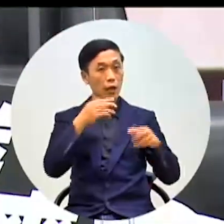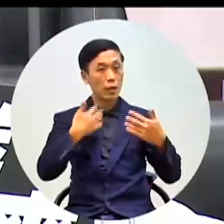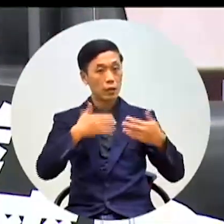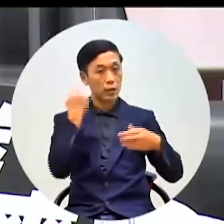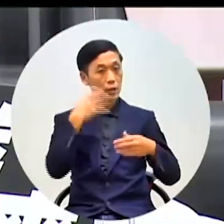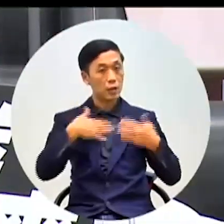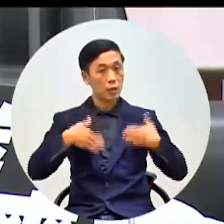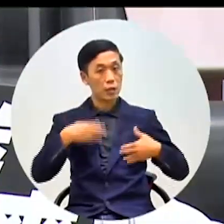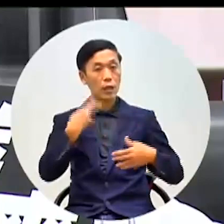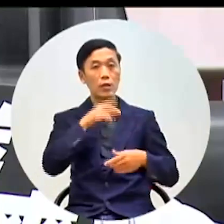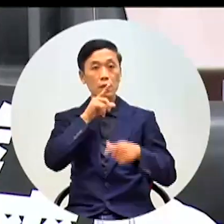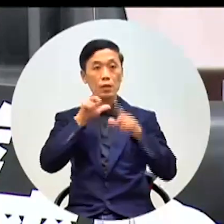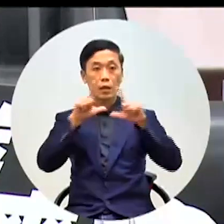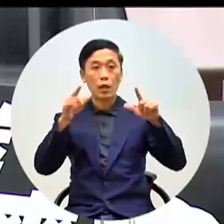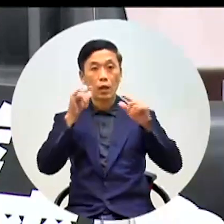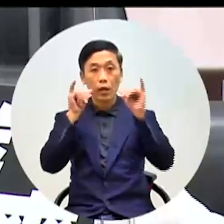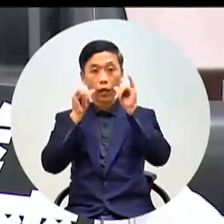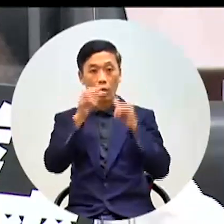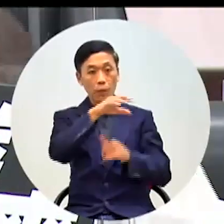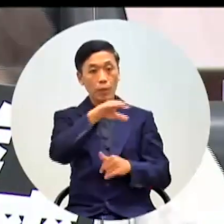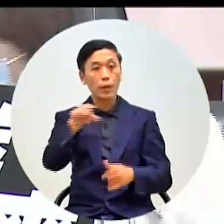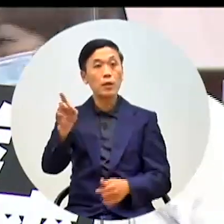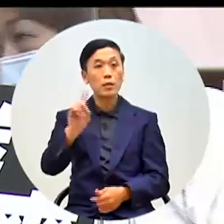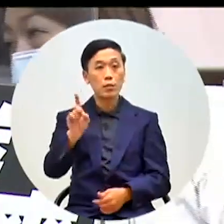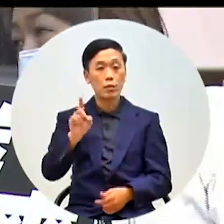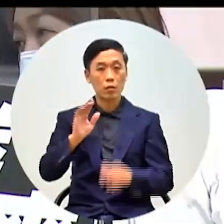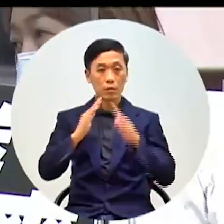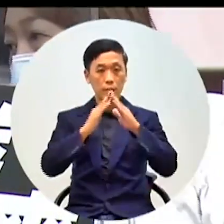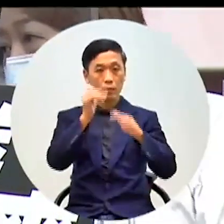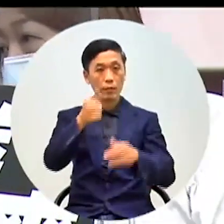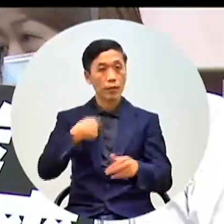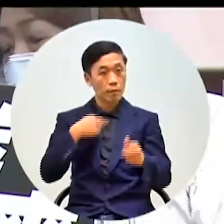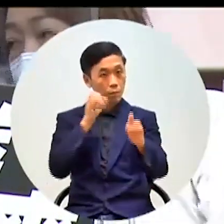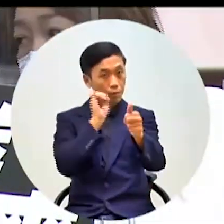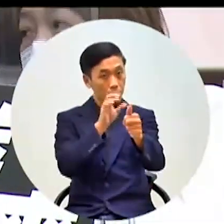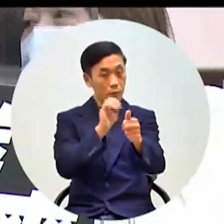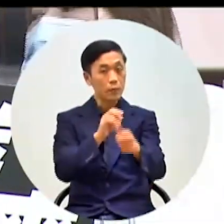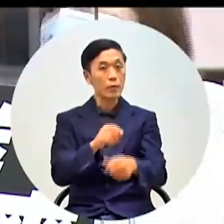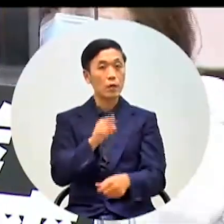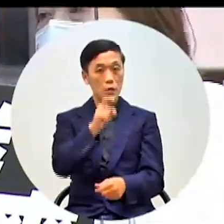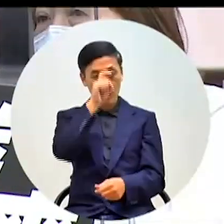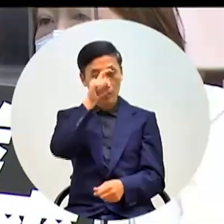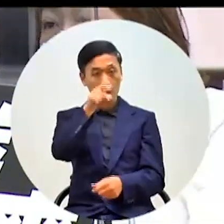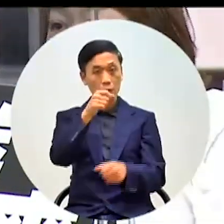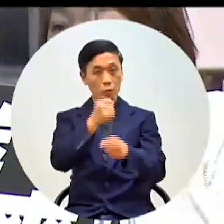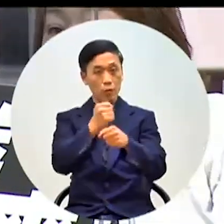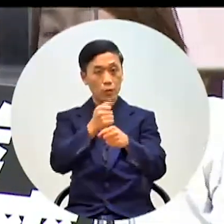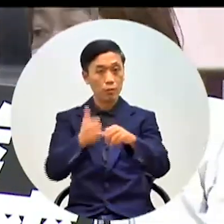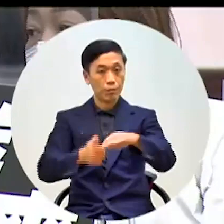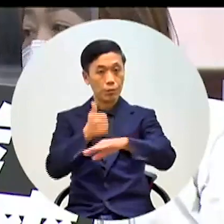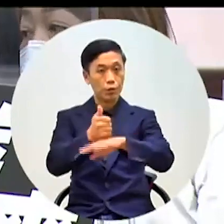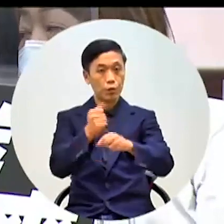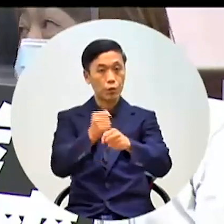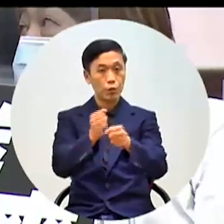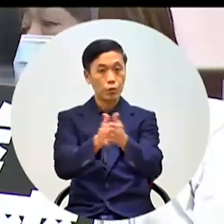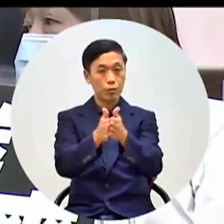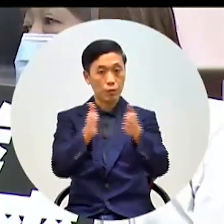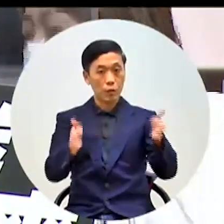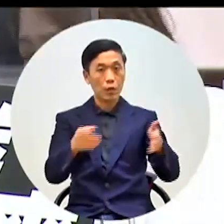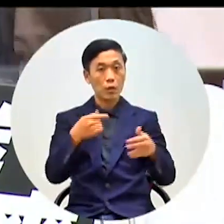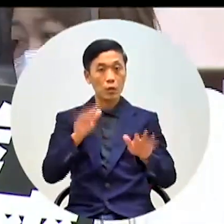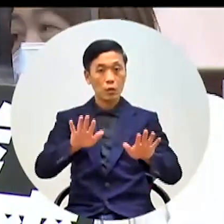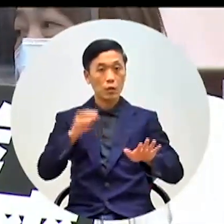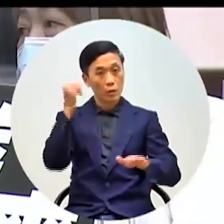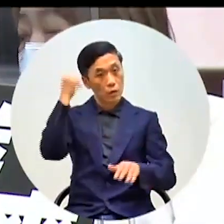必须要再次的告诉你哈、哦，我想呢，我们希望呢，在你的任内，哦，包括我今天早上也说，如果我们